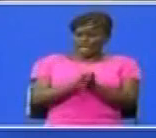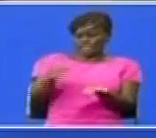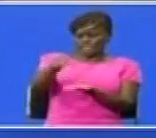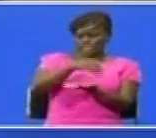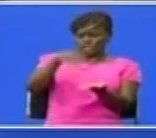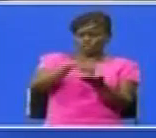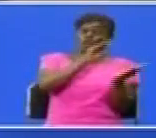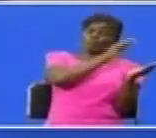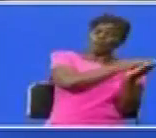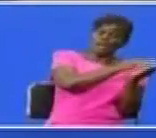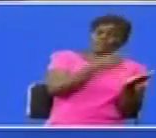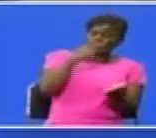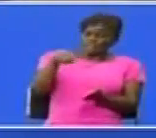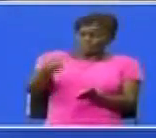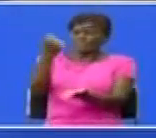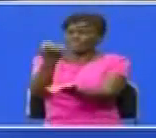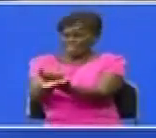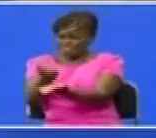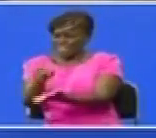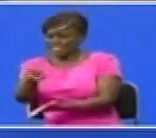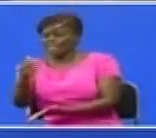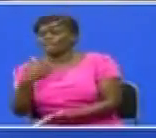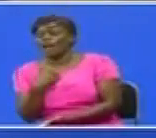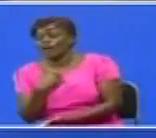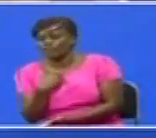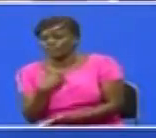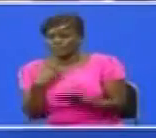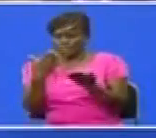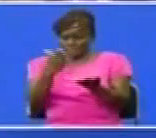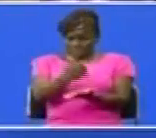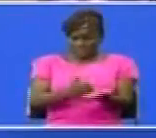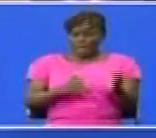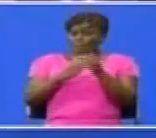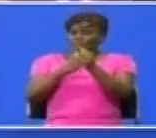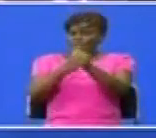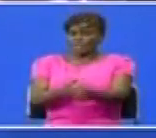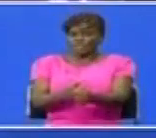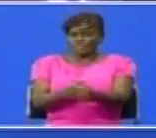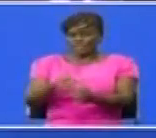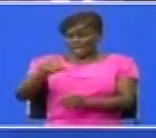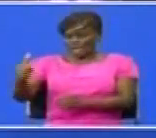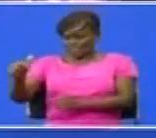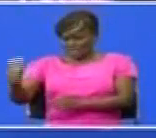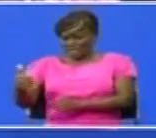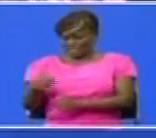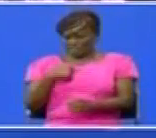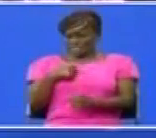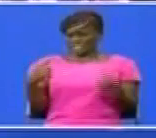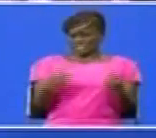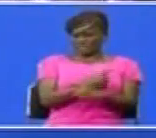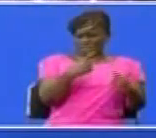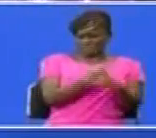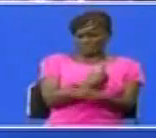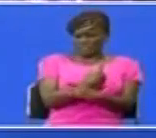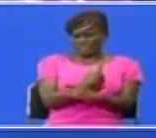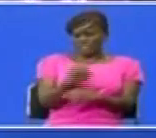Kenya, akidai zina ushahidi wote. Tayari baadhi ya viongozi na wakereketwa wengine wametoa hisia zao